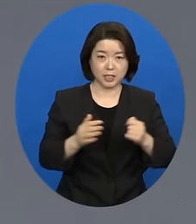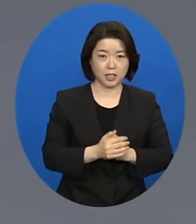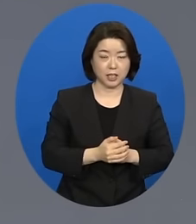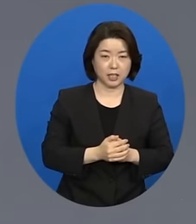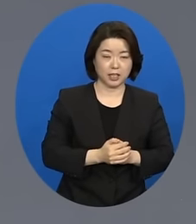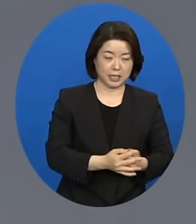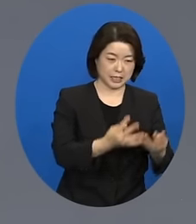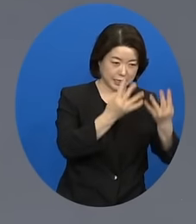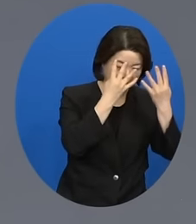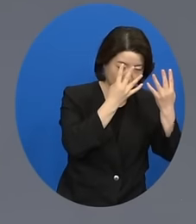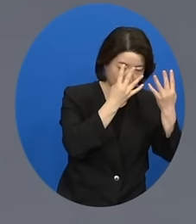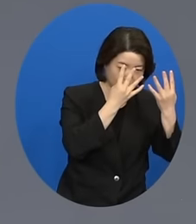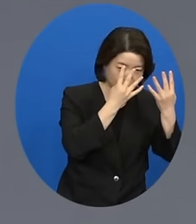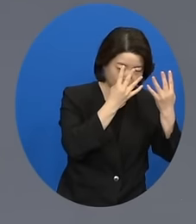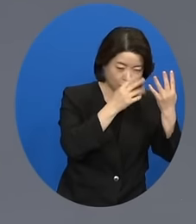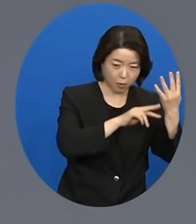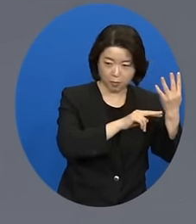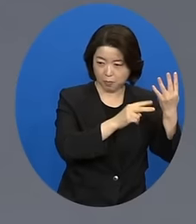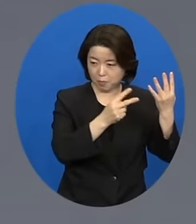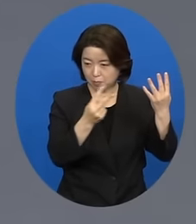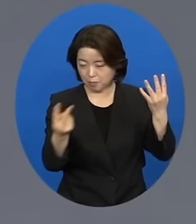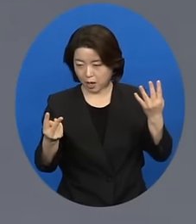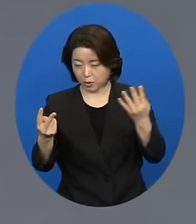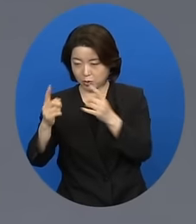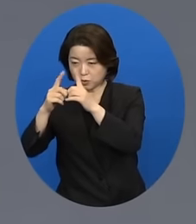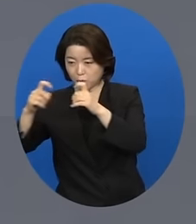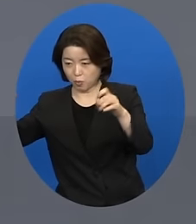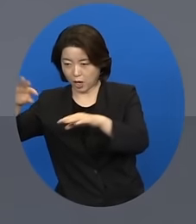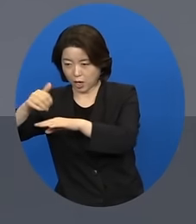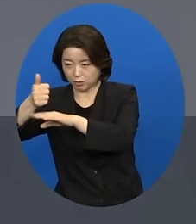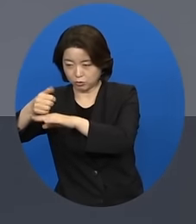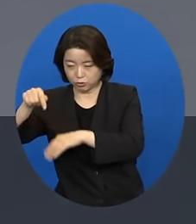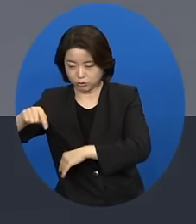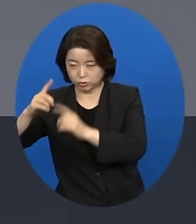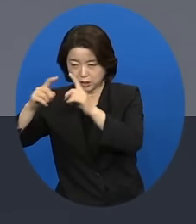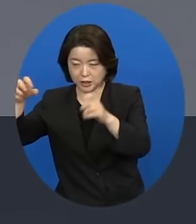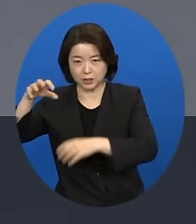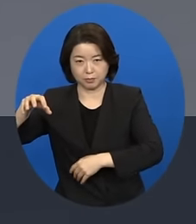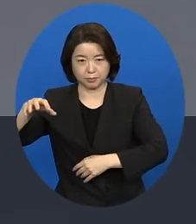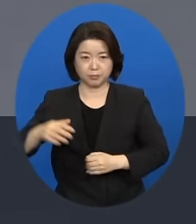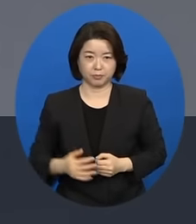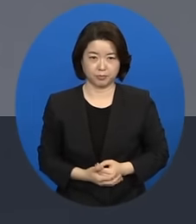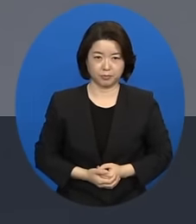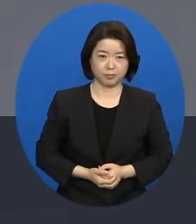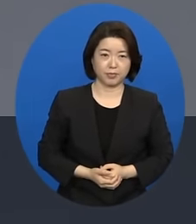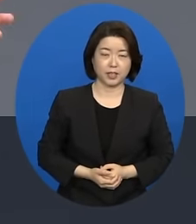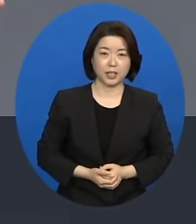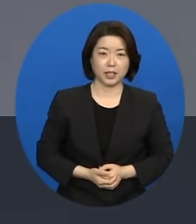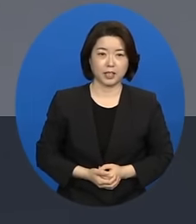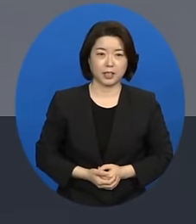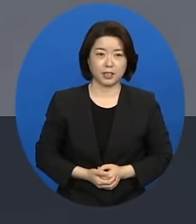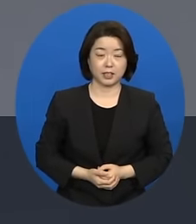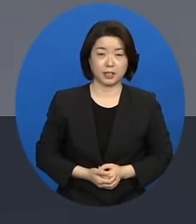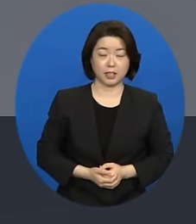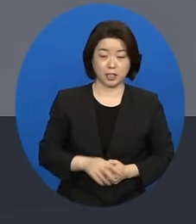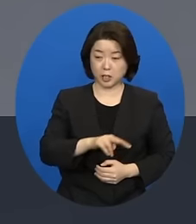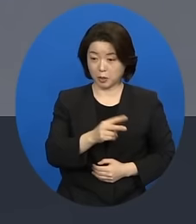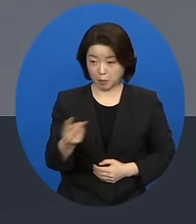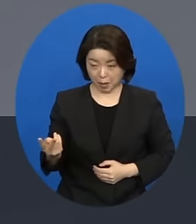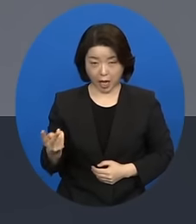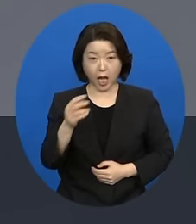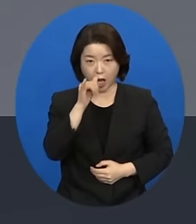왕궁으로 그러니까 간 것이잖아요. 근데 영어로는 이렇게 표현을 합니다. Prison to palace.